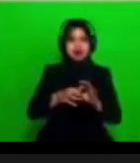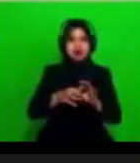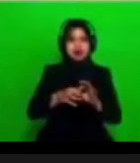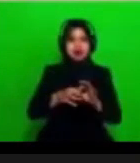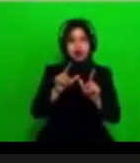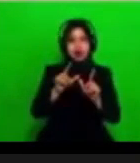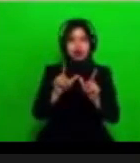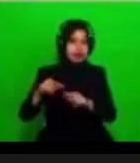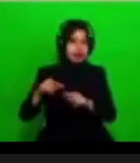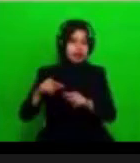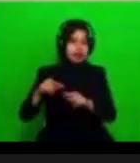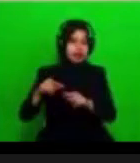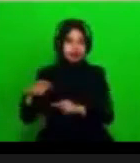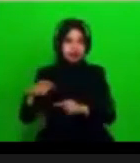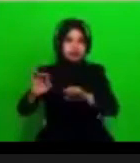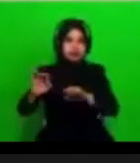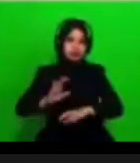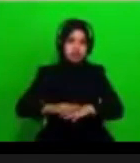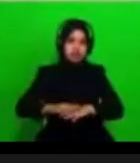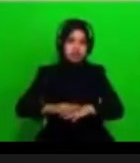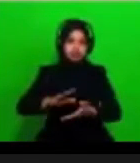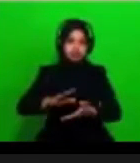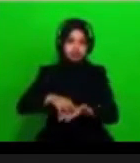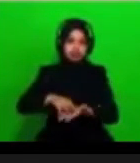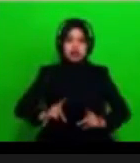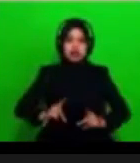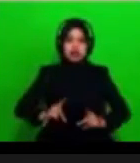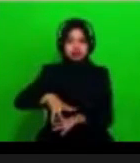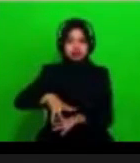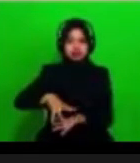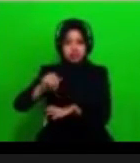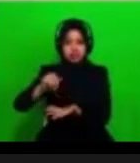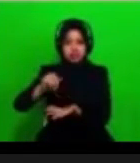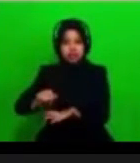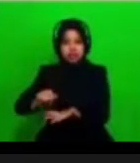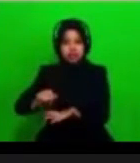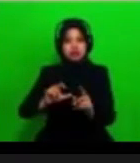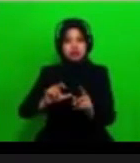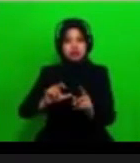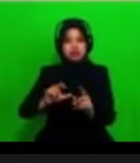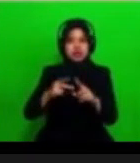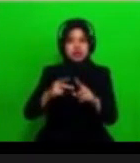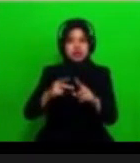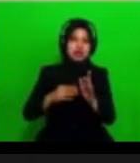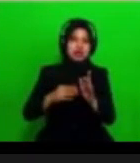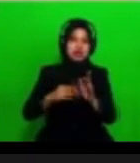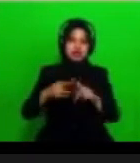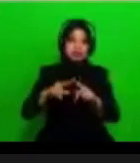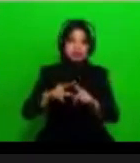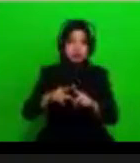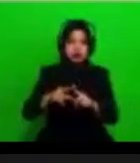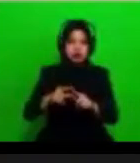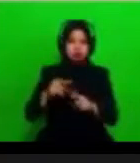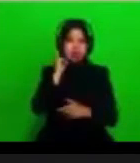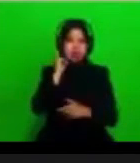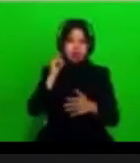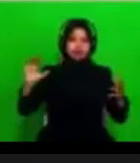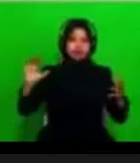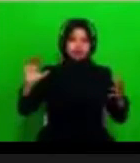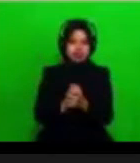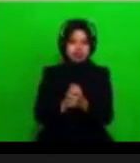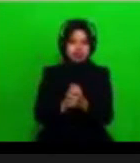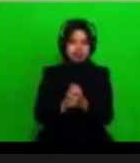Ini bertujuan webinar ini untuk menjalin silaturahmi anggota Dharma Wanita Persatuan seluruh ya, Indonesia, betul. Mas.